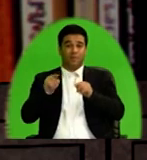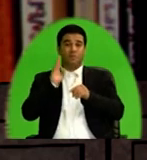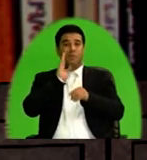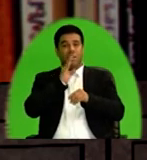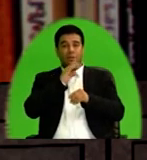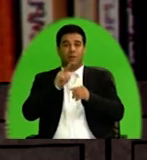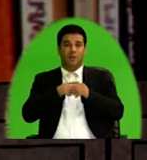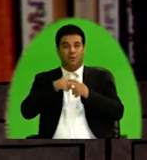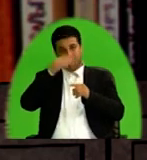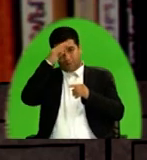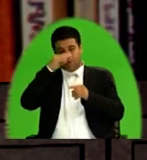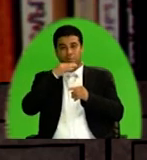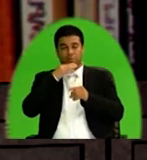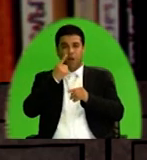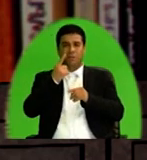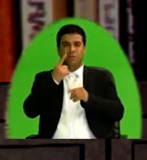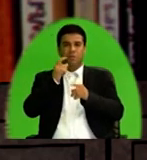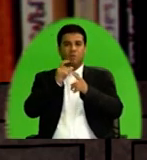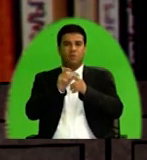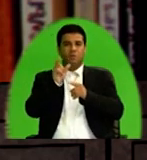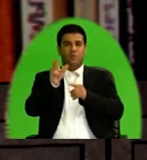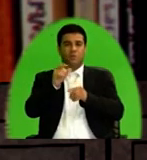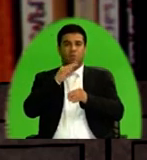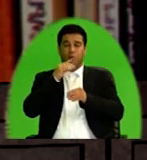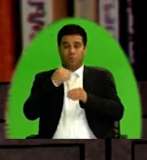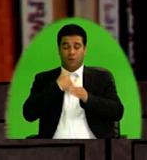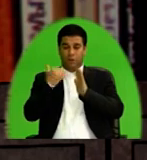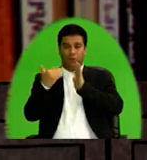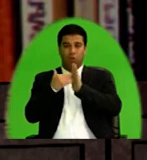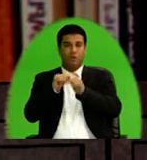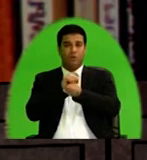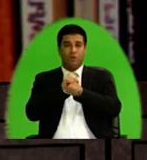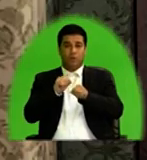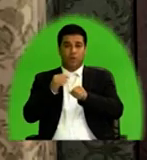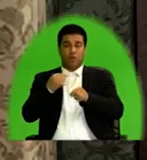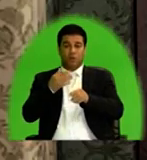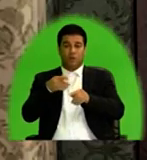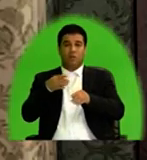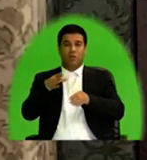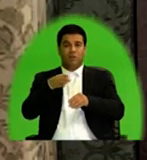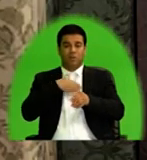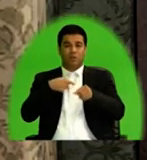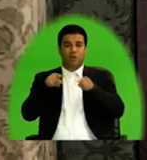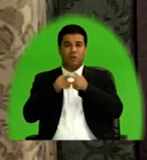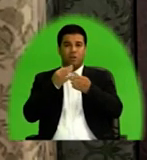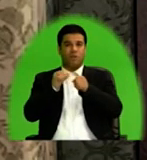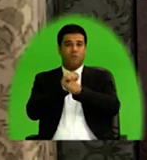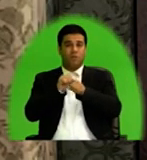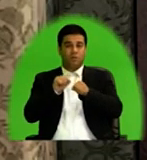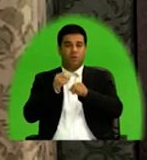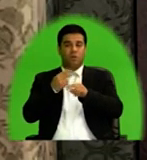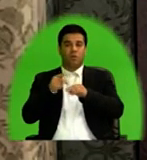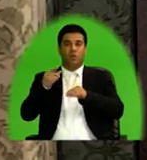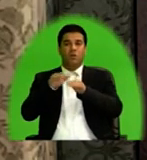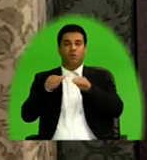маме или папе достаточно просто сказать: «Меня трогать нельзя». Со мной так разговаривать нельзя. Когда